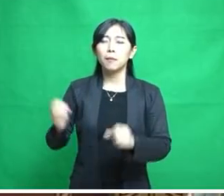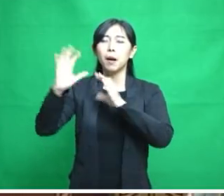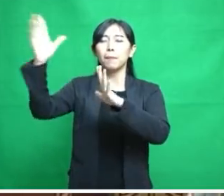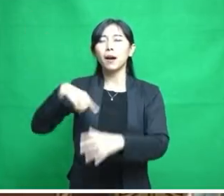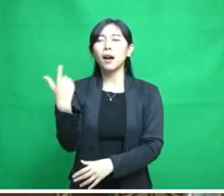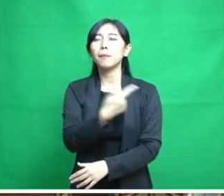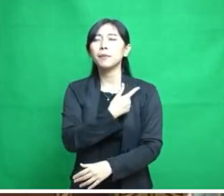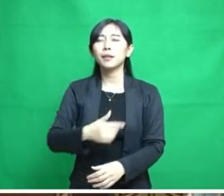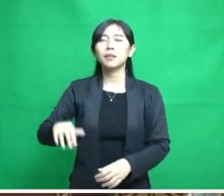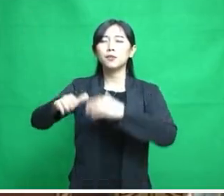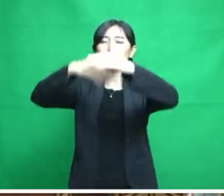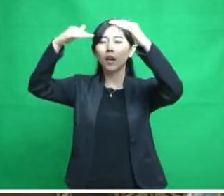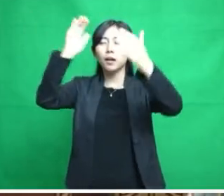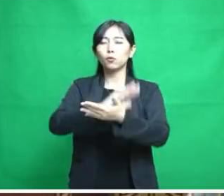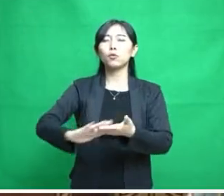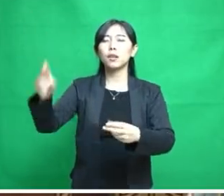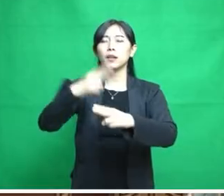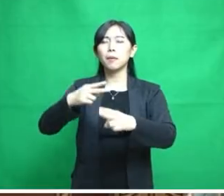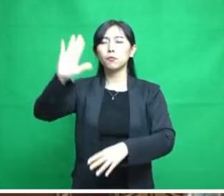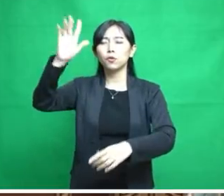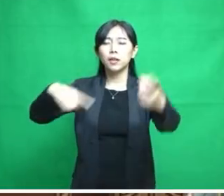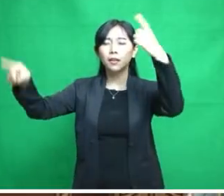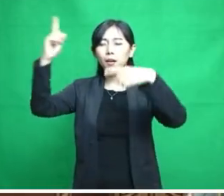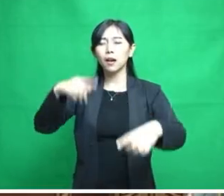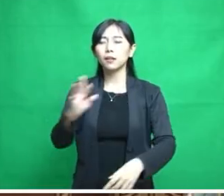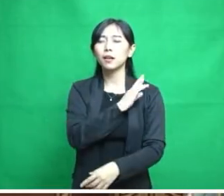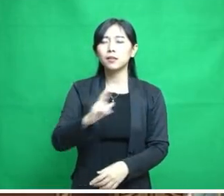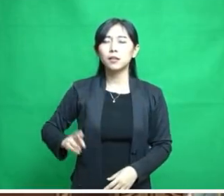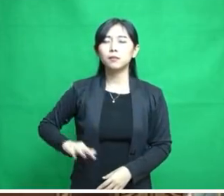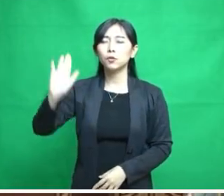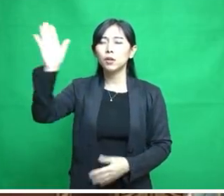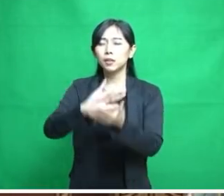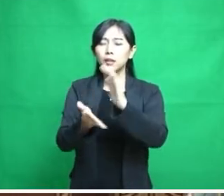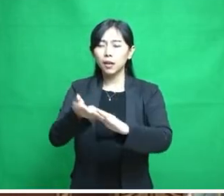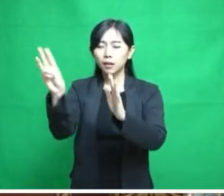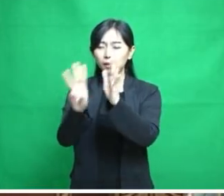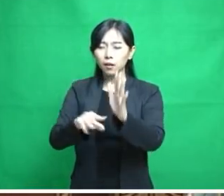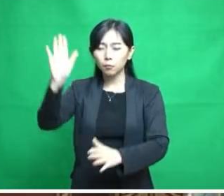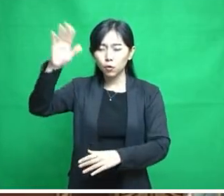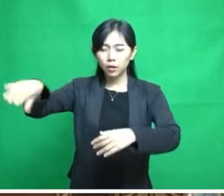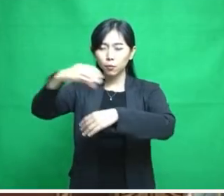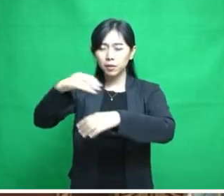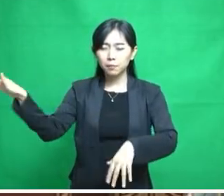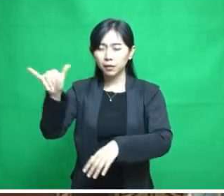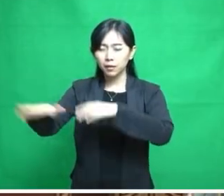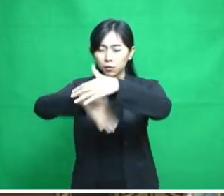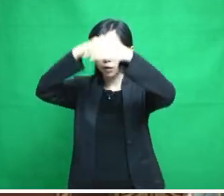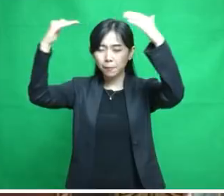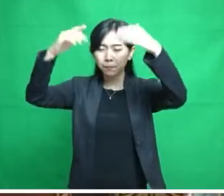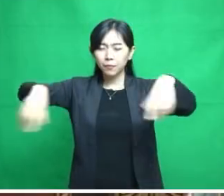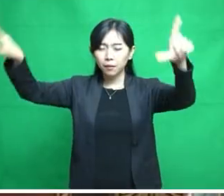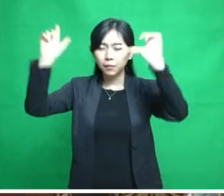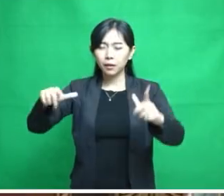kami yang ada di surga, dikuduskanlah namamu, datanglah kerajaanmu, jadilah kehendakmu di bumi seperti di